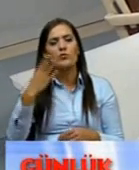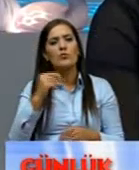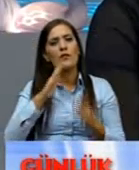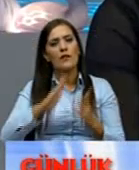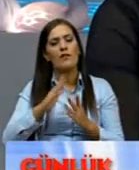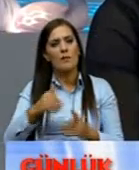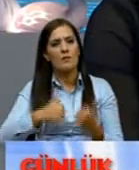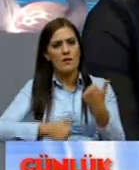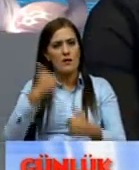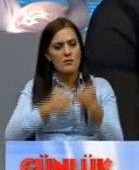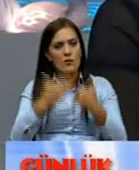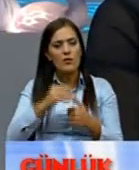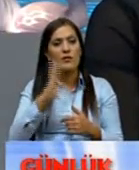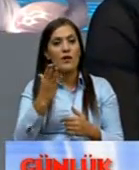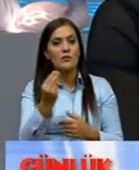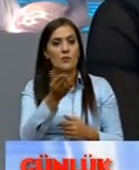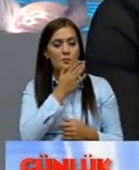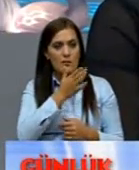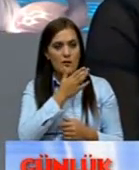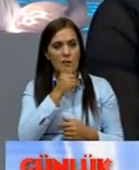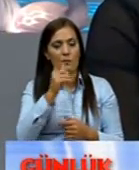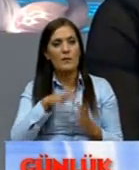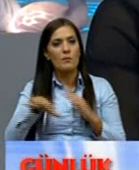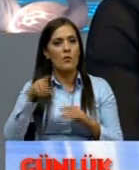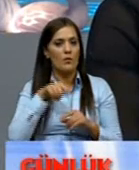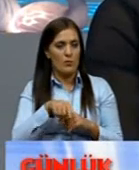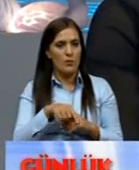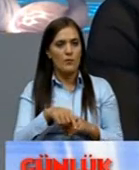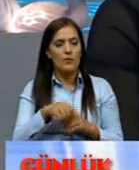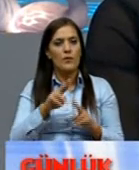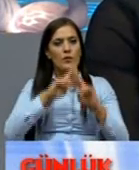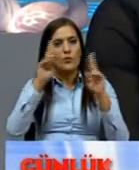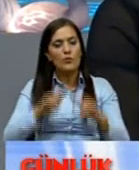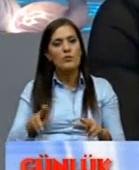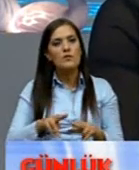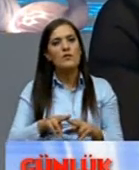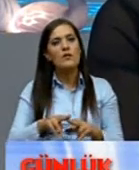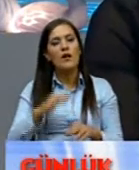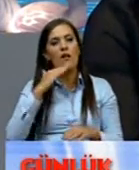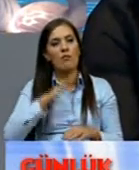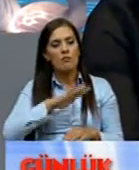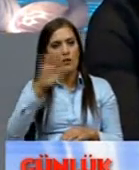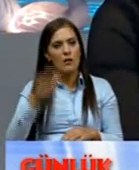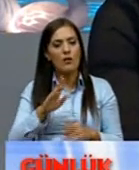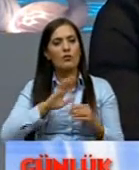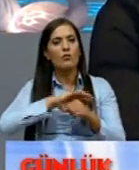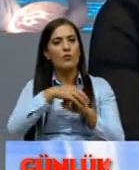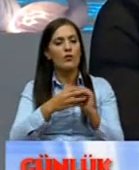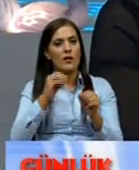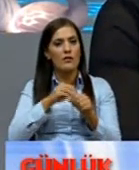yarışma oluyor. Ve daha çok bilinen bir kategori. Uluslararası, Avrupa ve